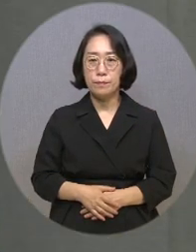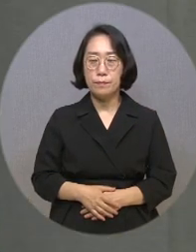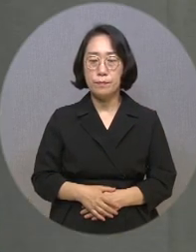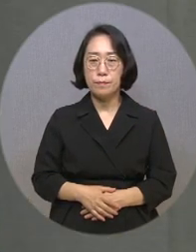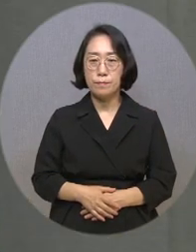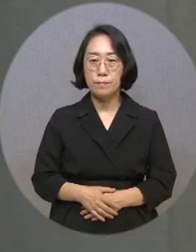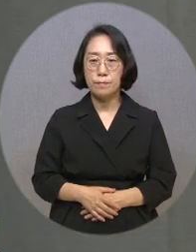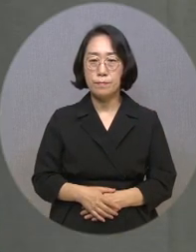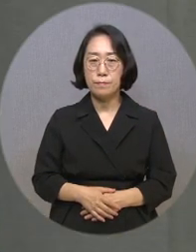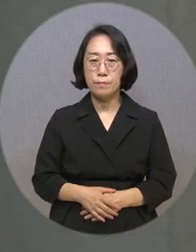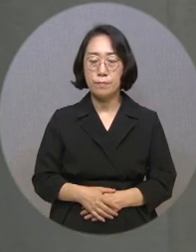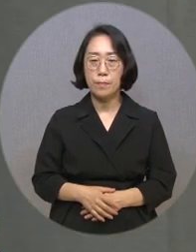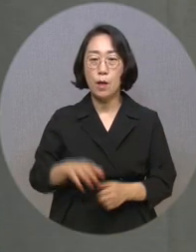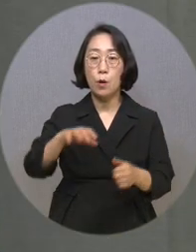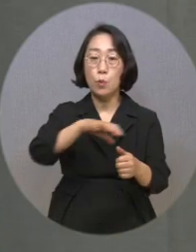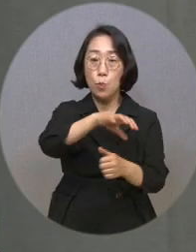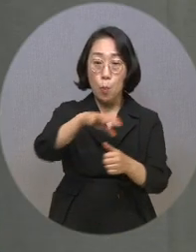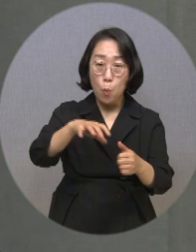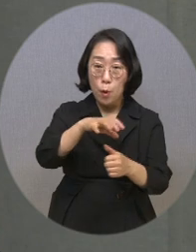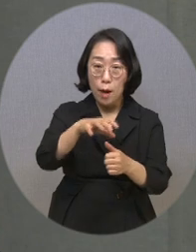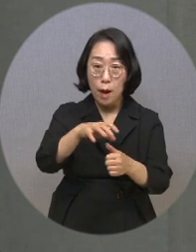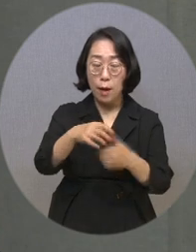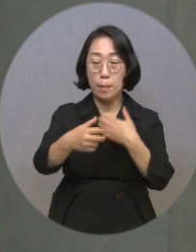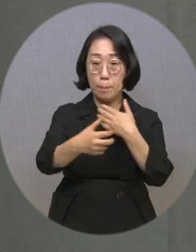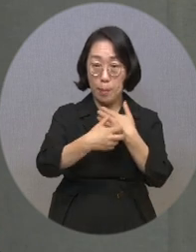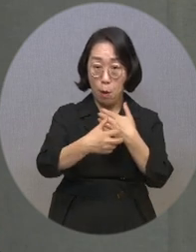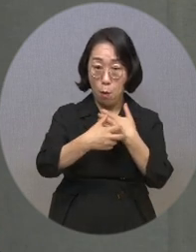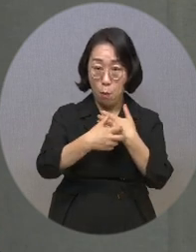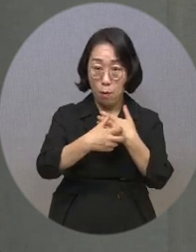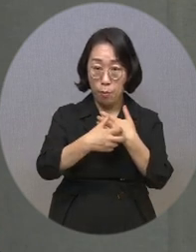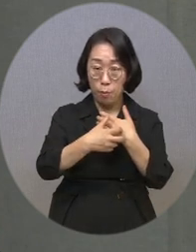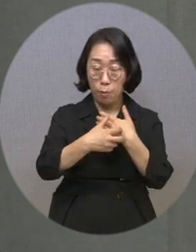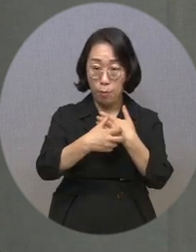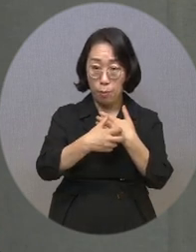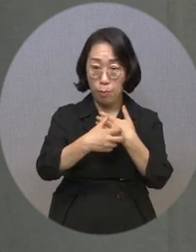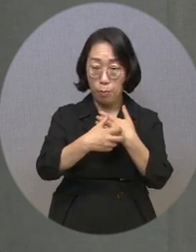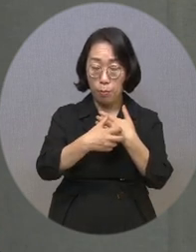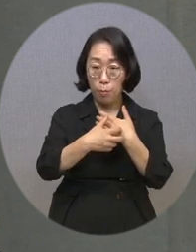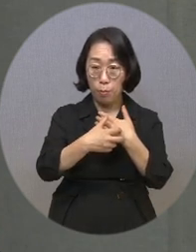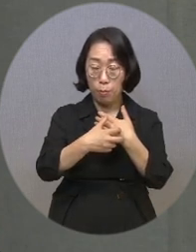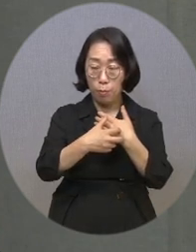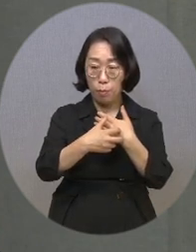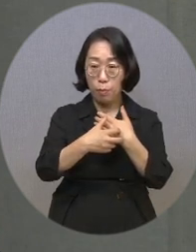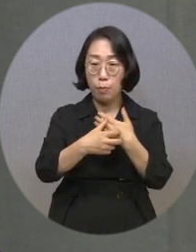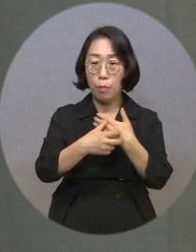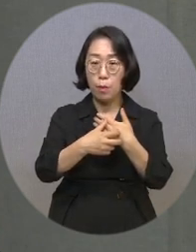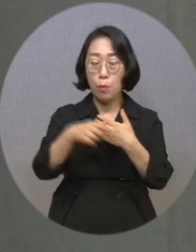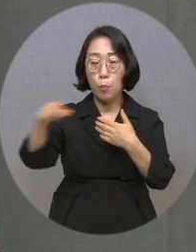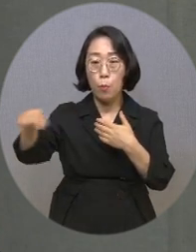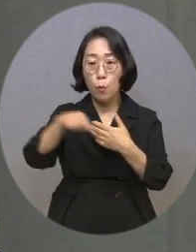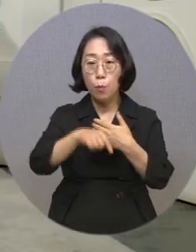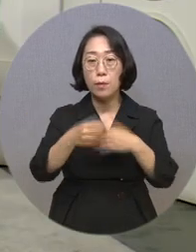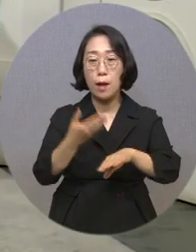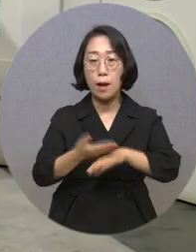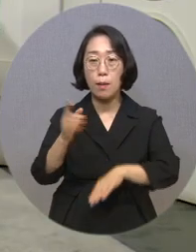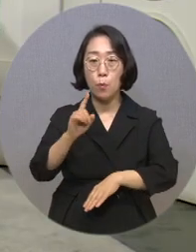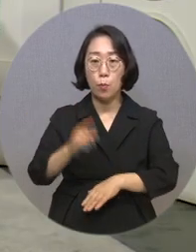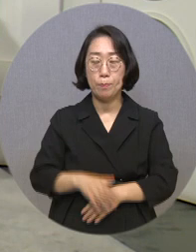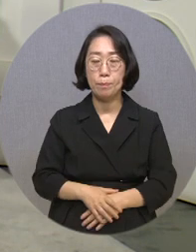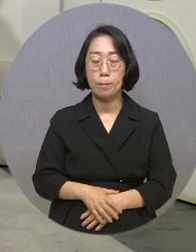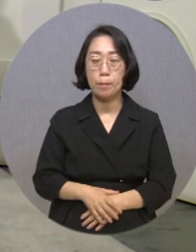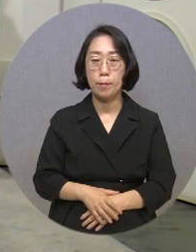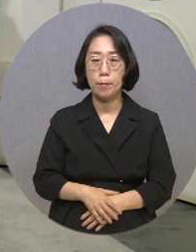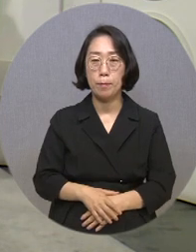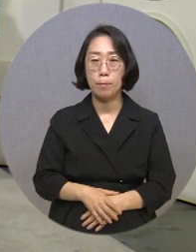들어보면은 요양병원 같은 환경이라고 봐야 하는데 요양병원하고는 달라요.